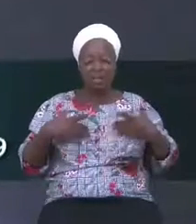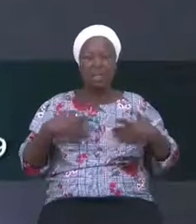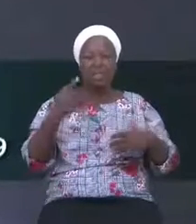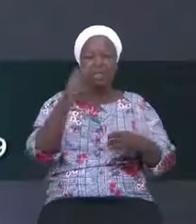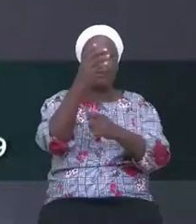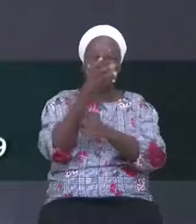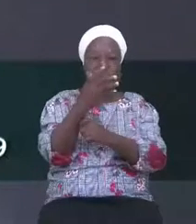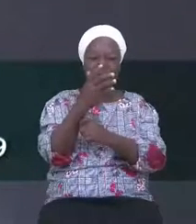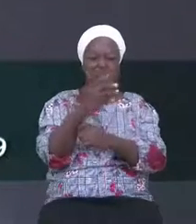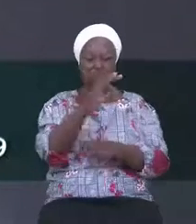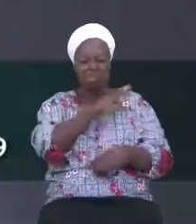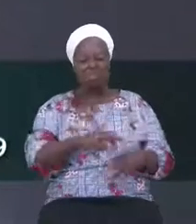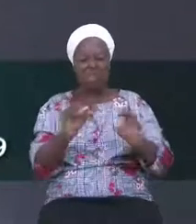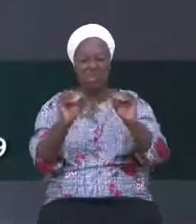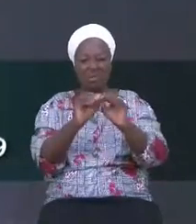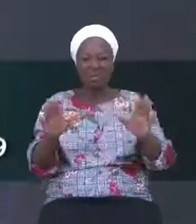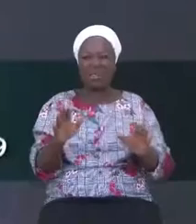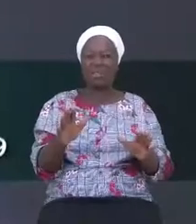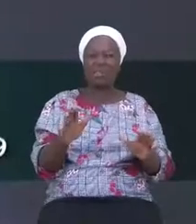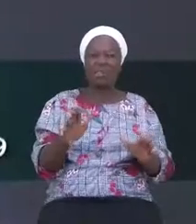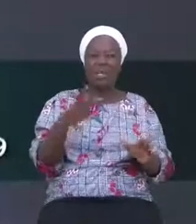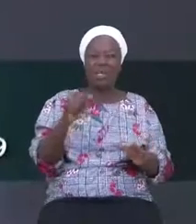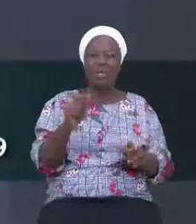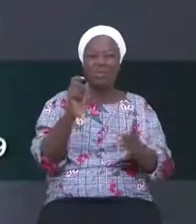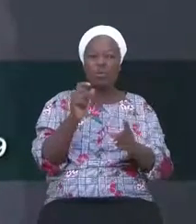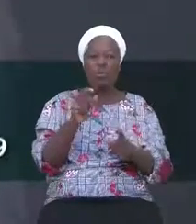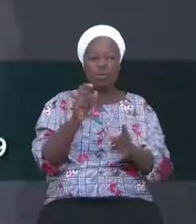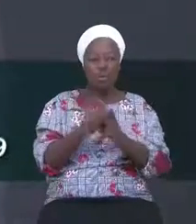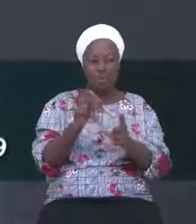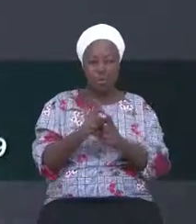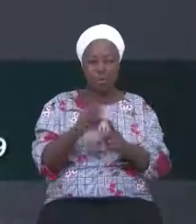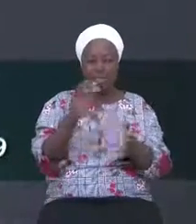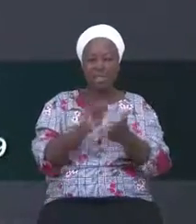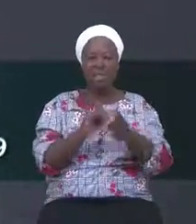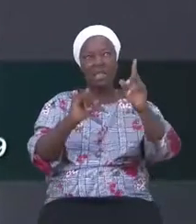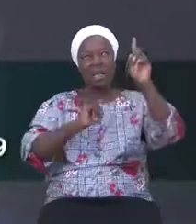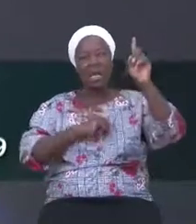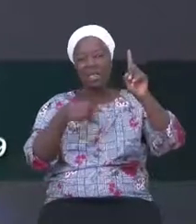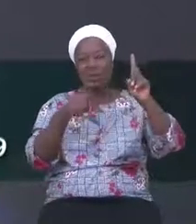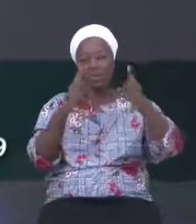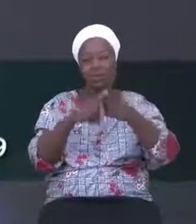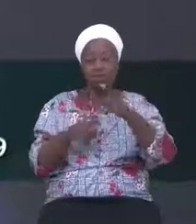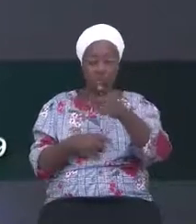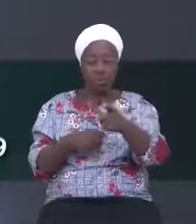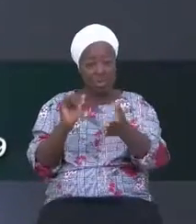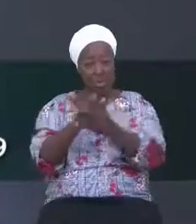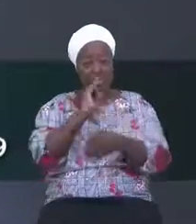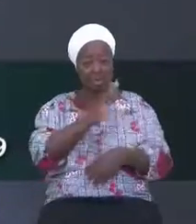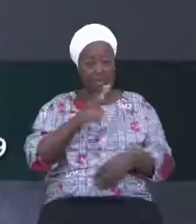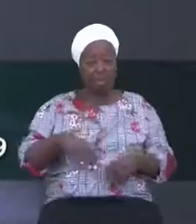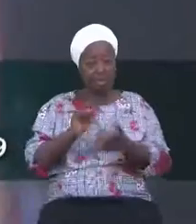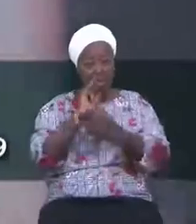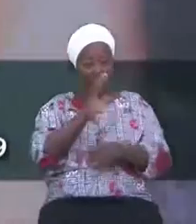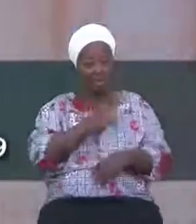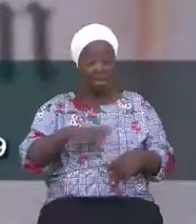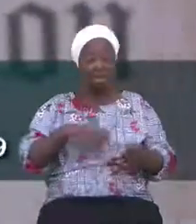vie. La chair ne sert de rien. Les paroles que je vous ai dites, ça c'est Christ, les